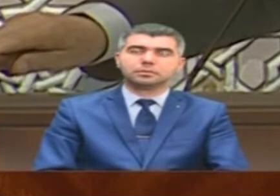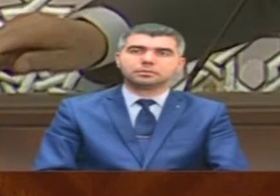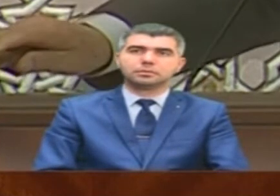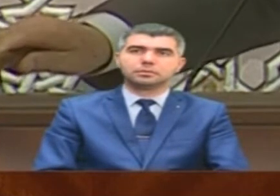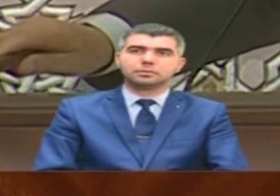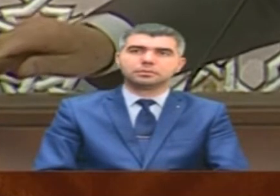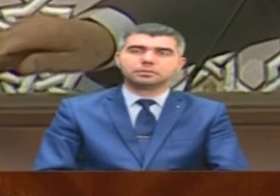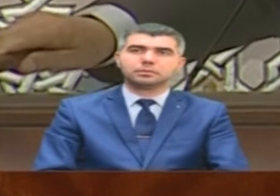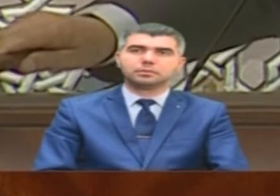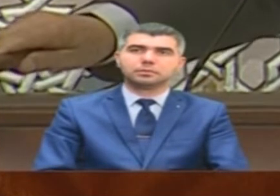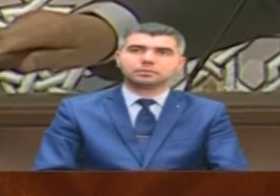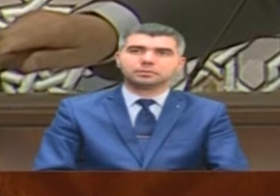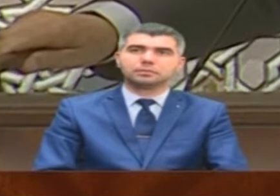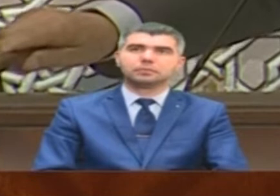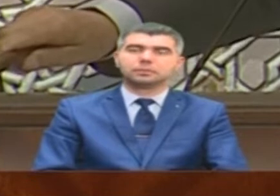المحترم